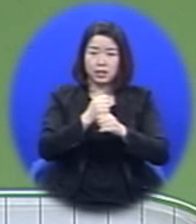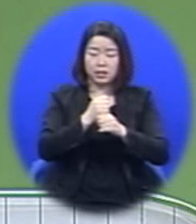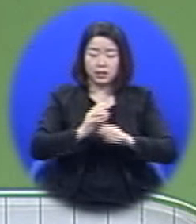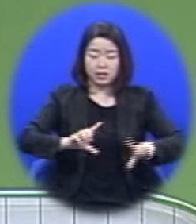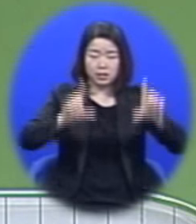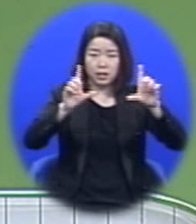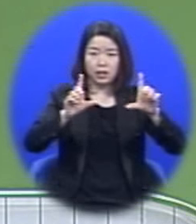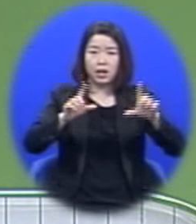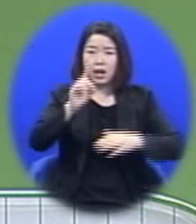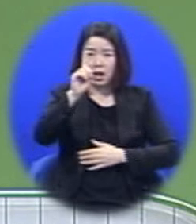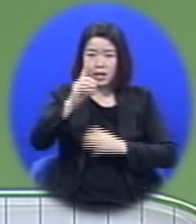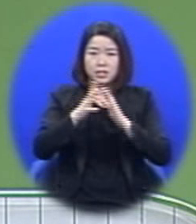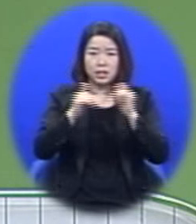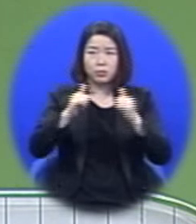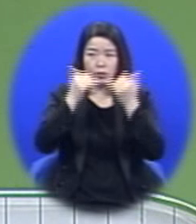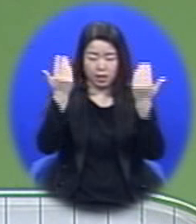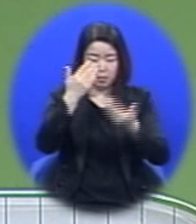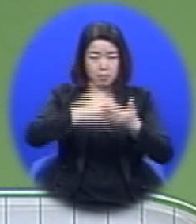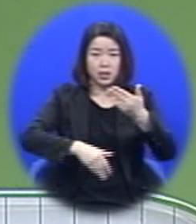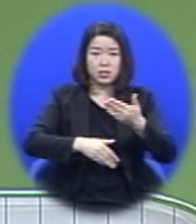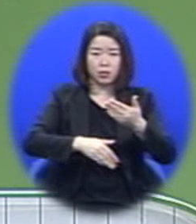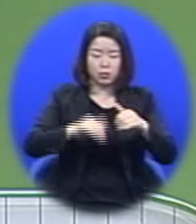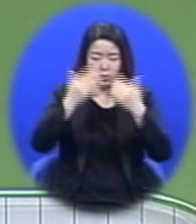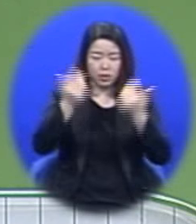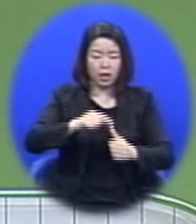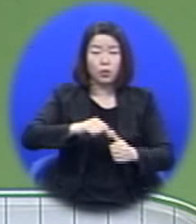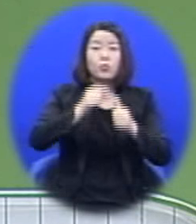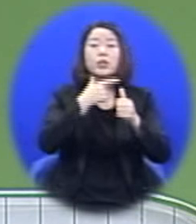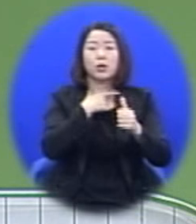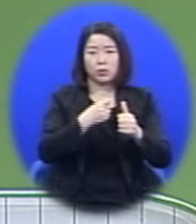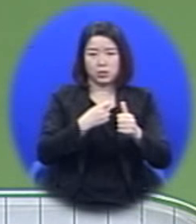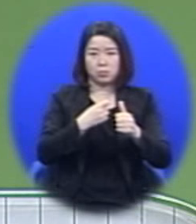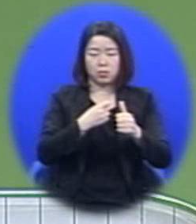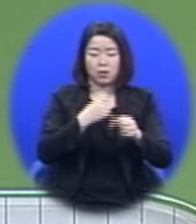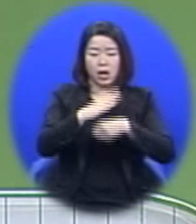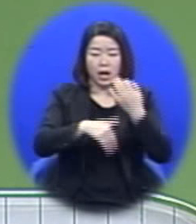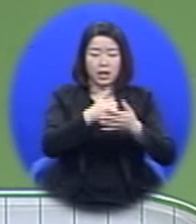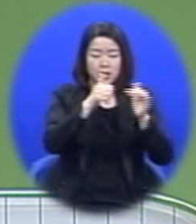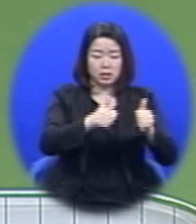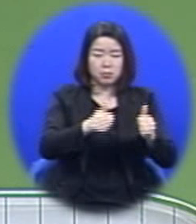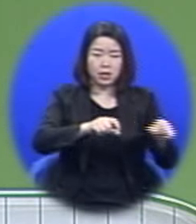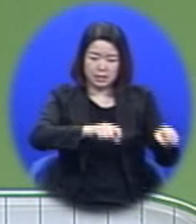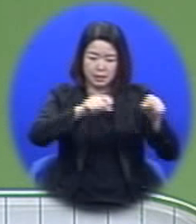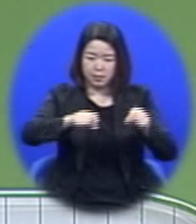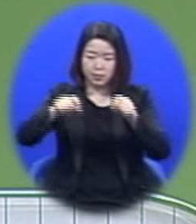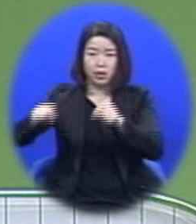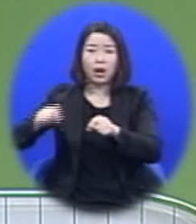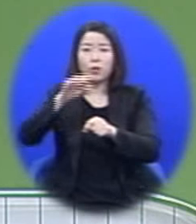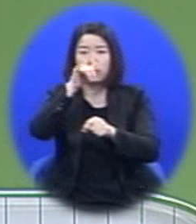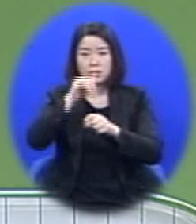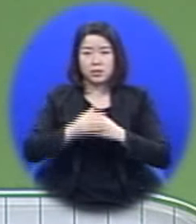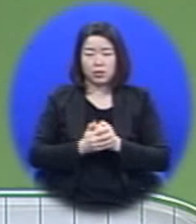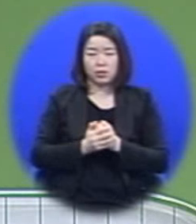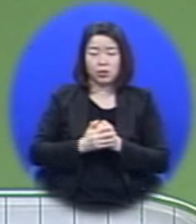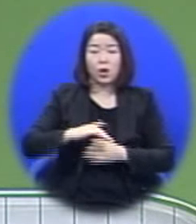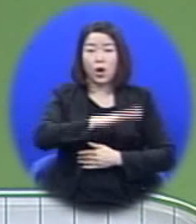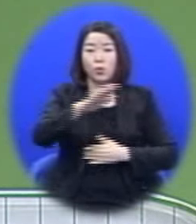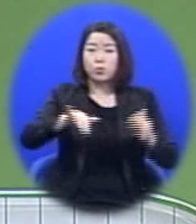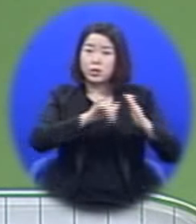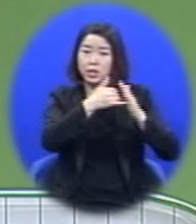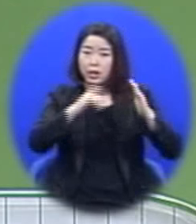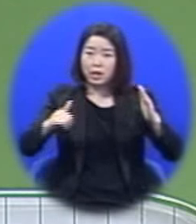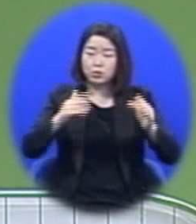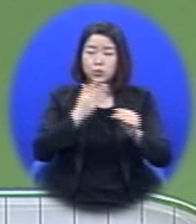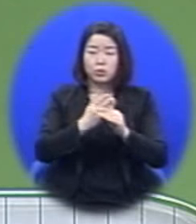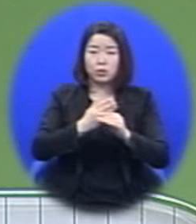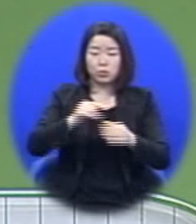빠지지 않고 다 구원하시려고 하나님의 심판을 미루고 계신 거예요. 여러분, 우리 가족 중에도 아직도 구원